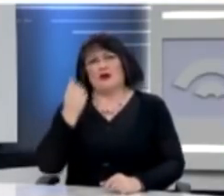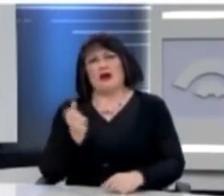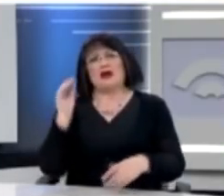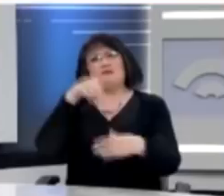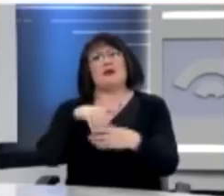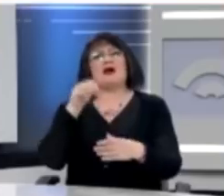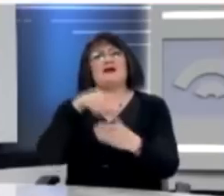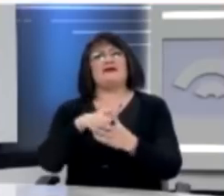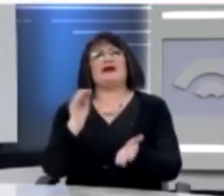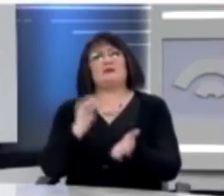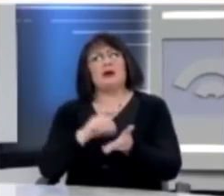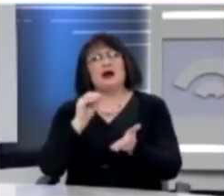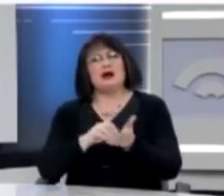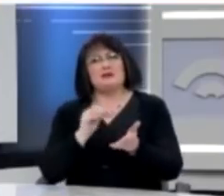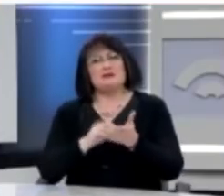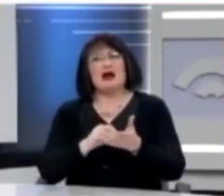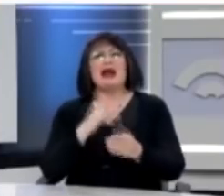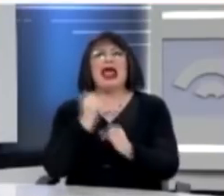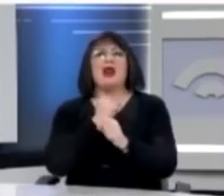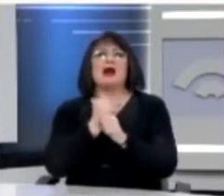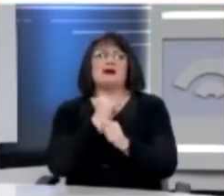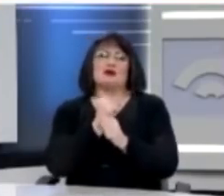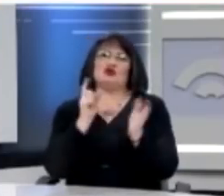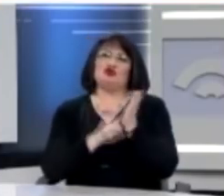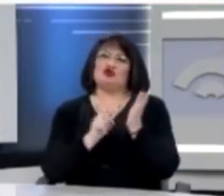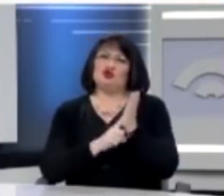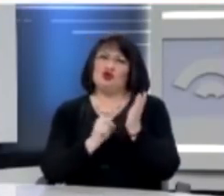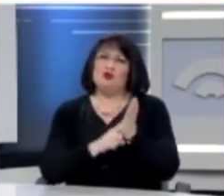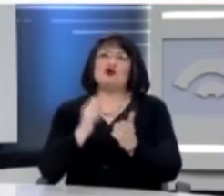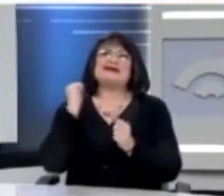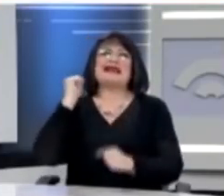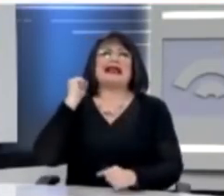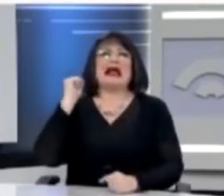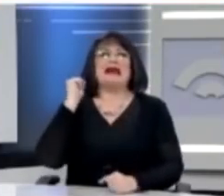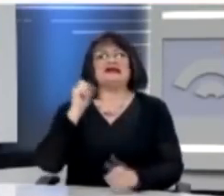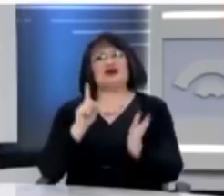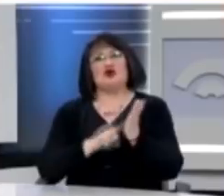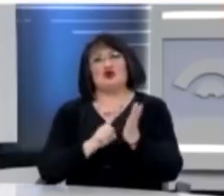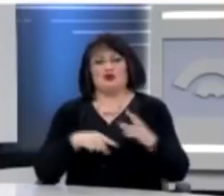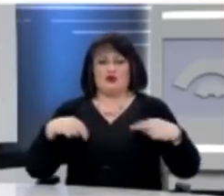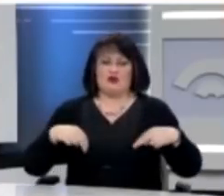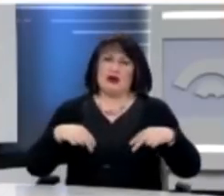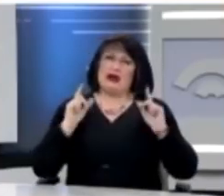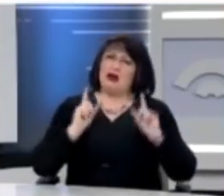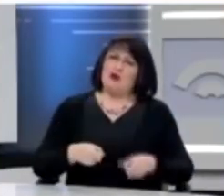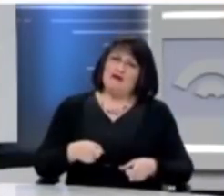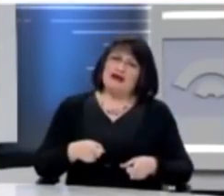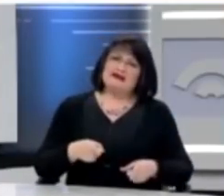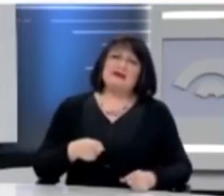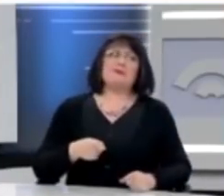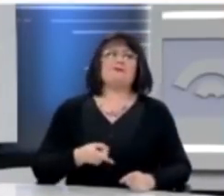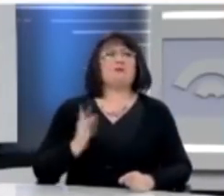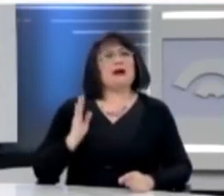να ξαναγράψει την εργατική νομοθεσία και το συνδικαλιστικό νόμο. Με υπουργική απόφαση θα